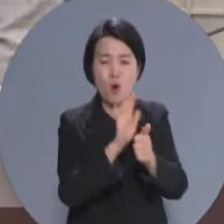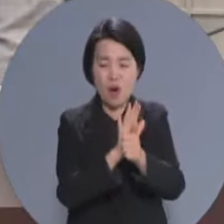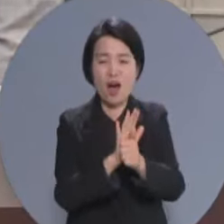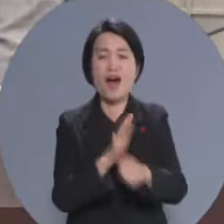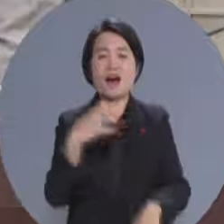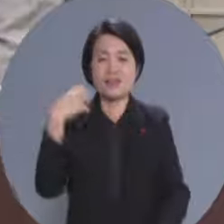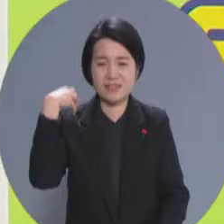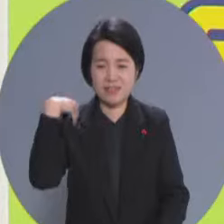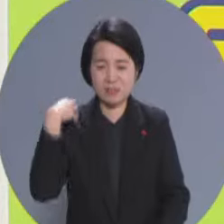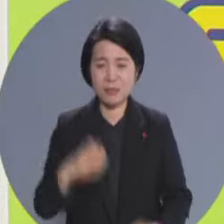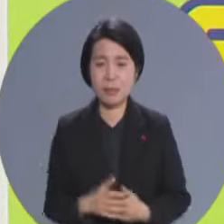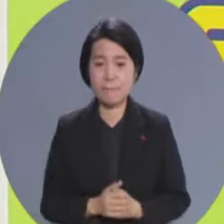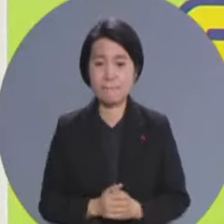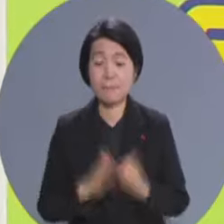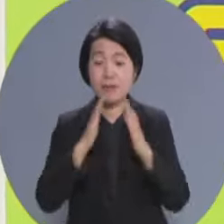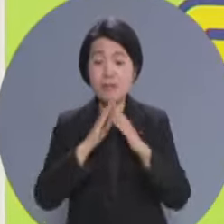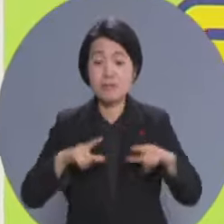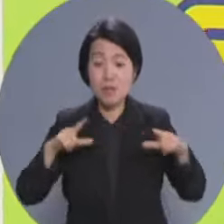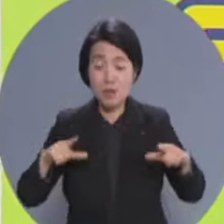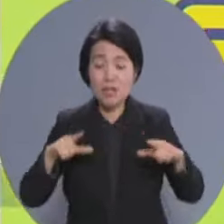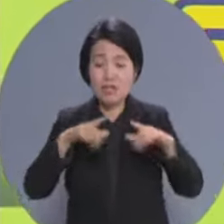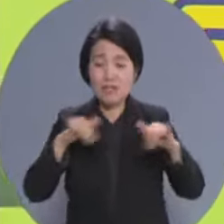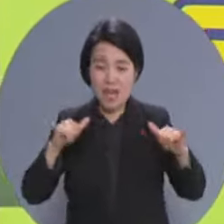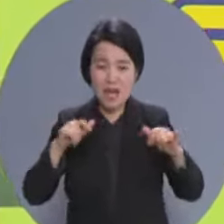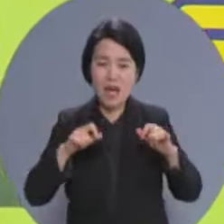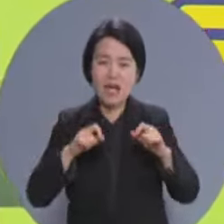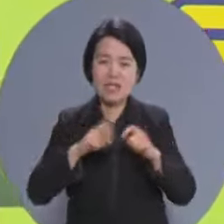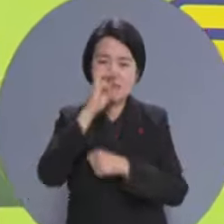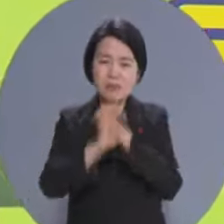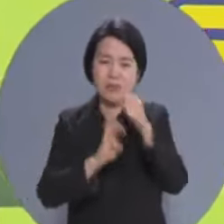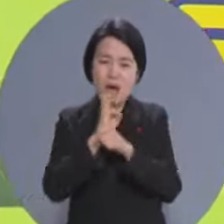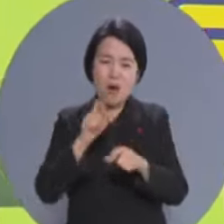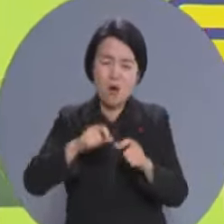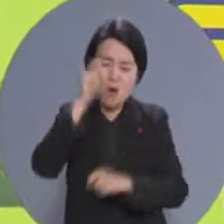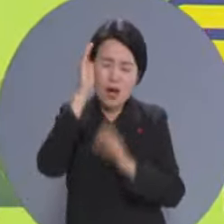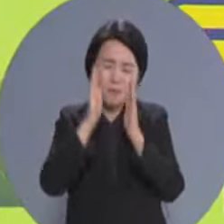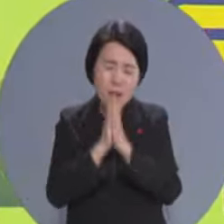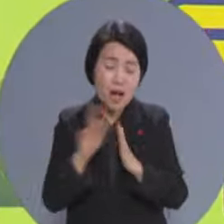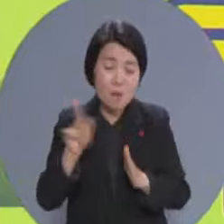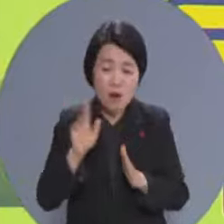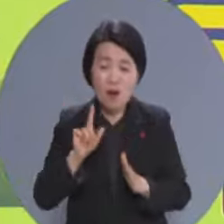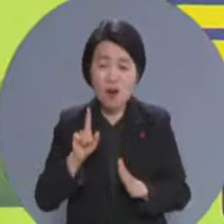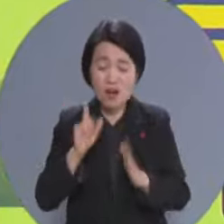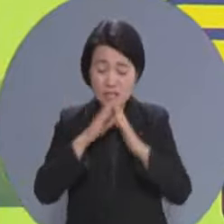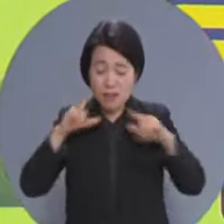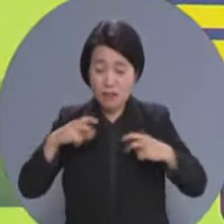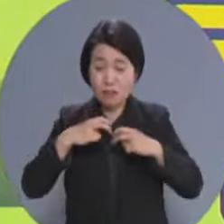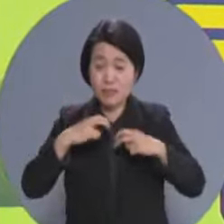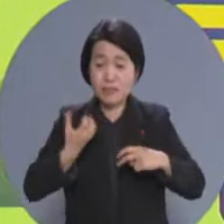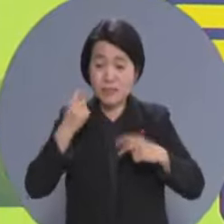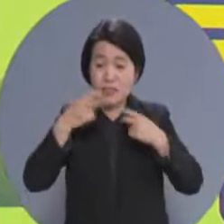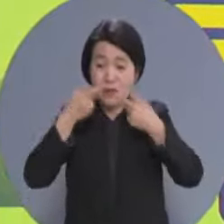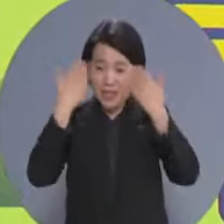지원하겠다는 겁니다 전라남도 온 도민의 30년 여원인 국립 의과대학이